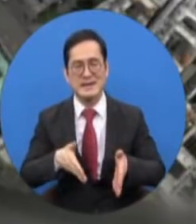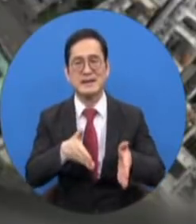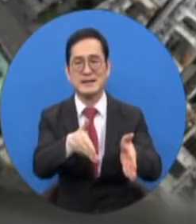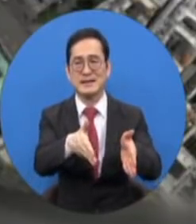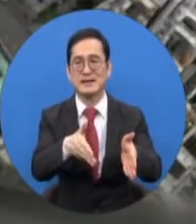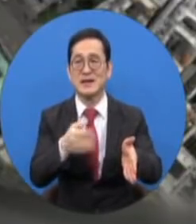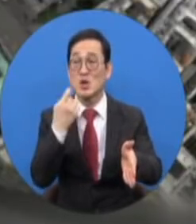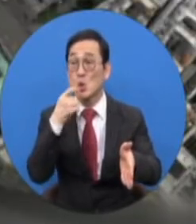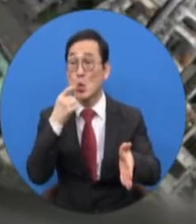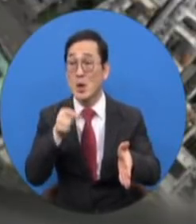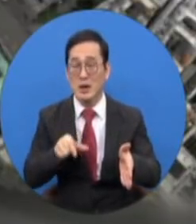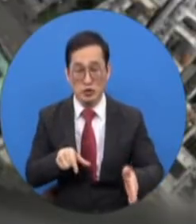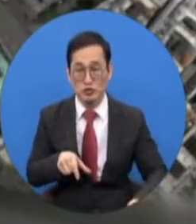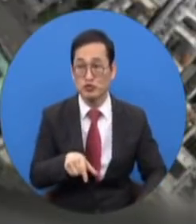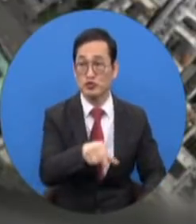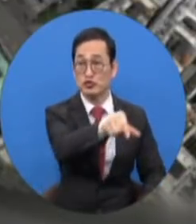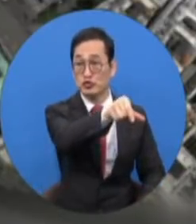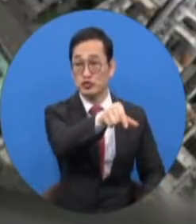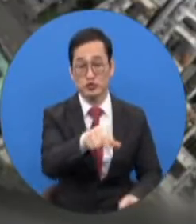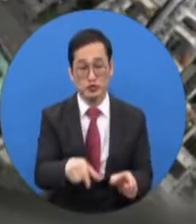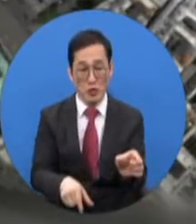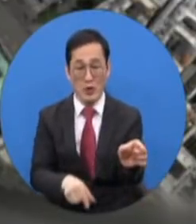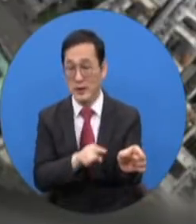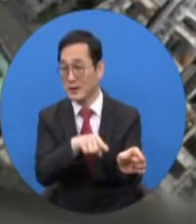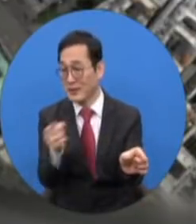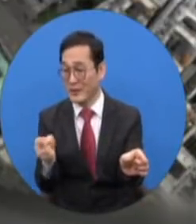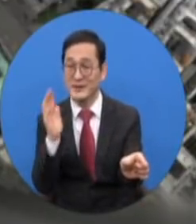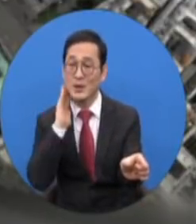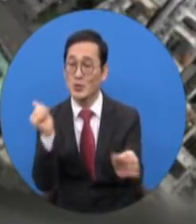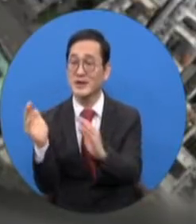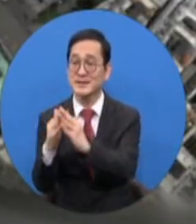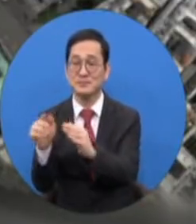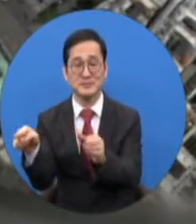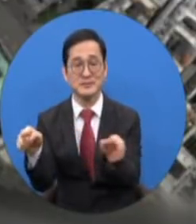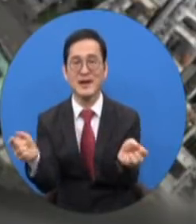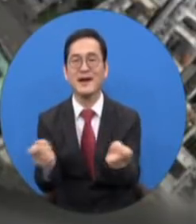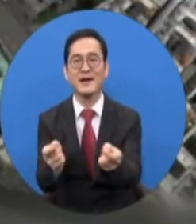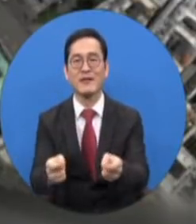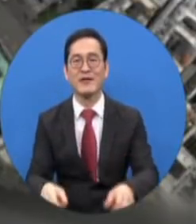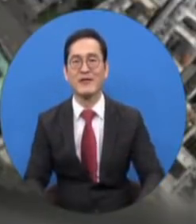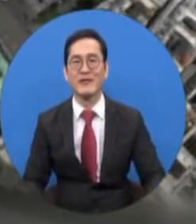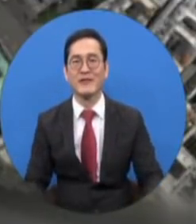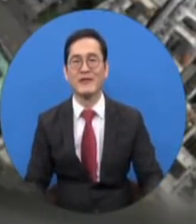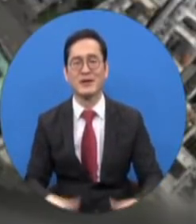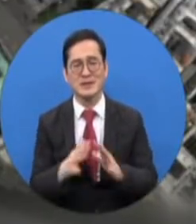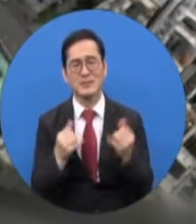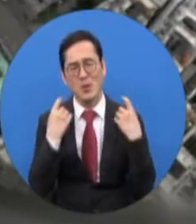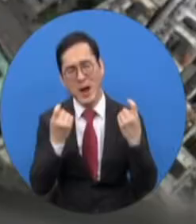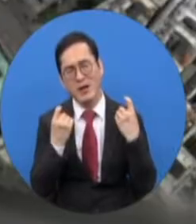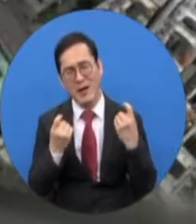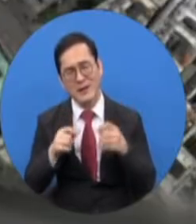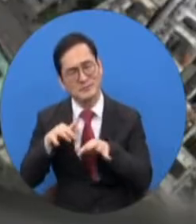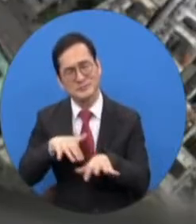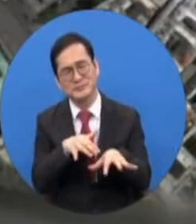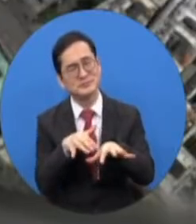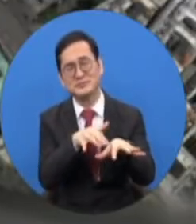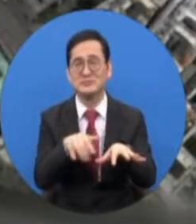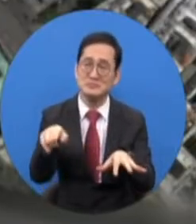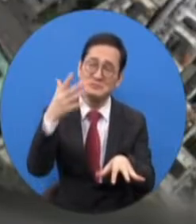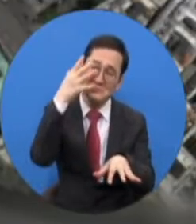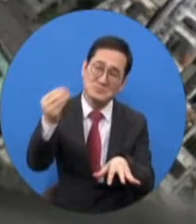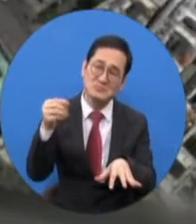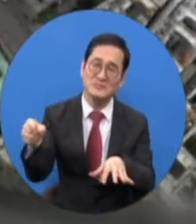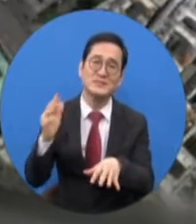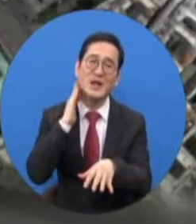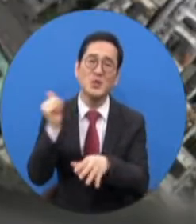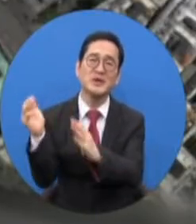이 엘리제 궁이 굉장히 가까이 있습니다. 물론 저기도 경호를 하긴 합니다만 관광으로 갈 수도 있는 비교적 가까운 곳에